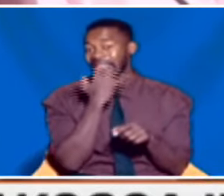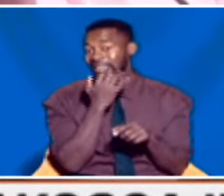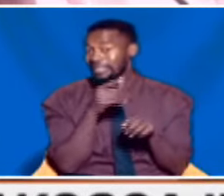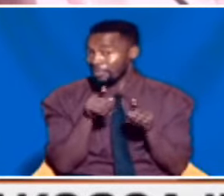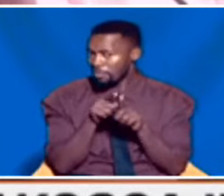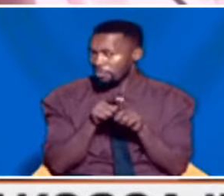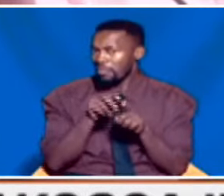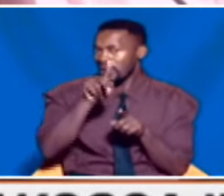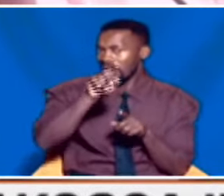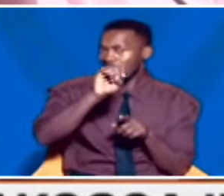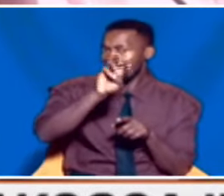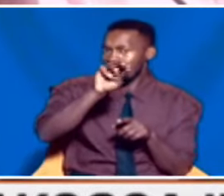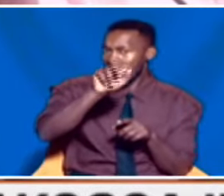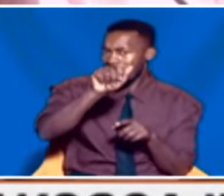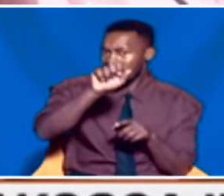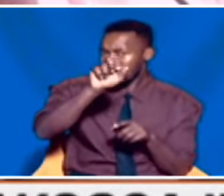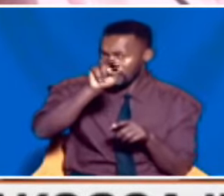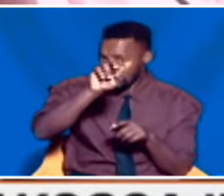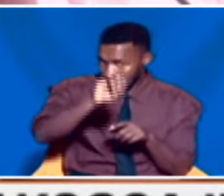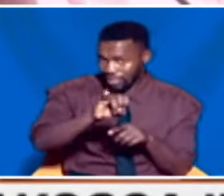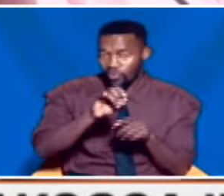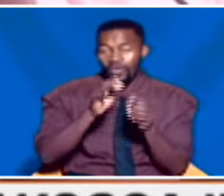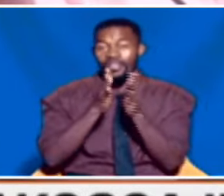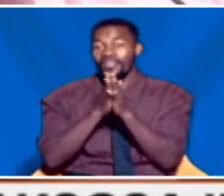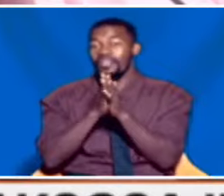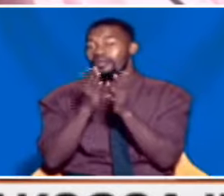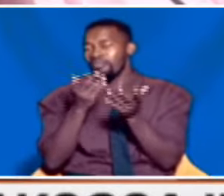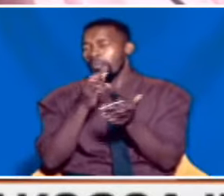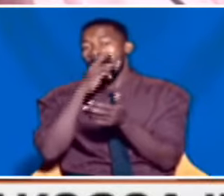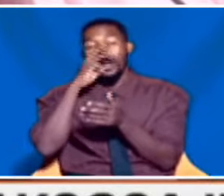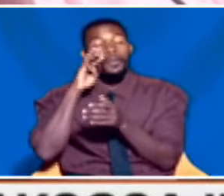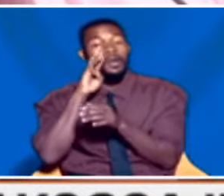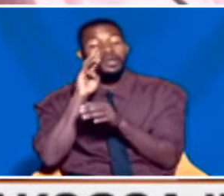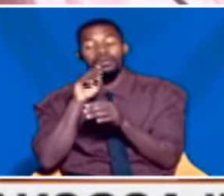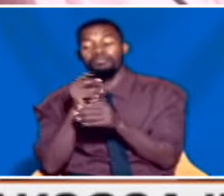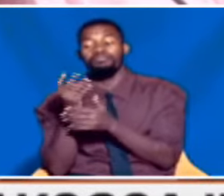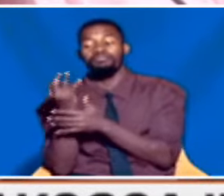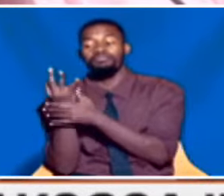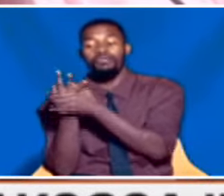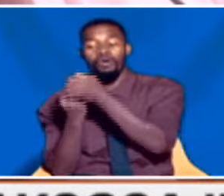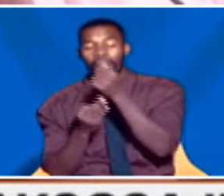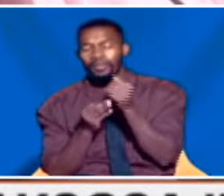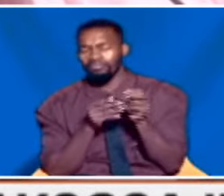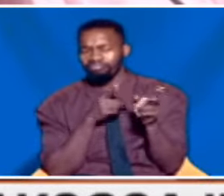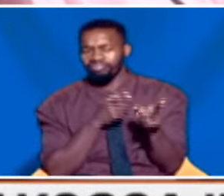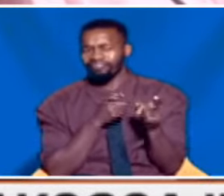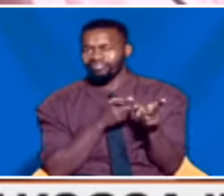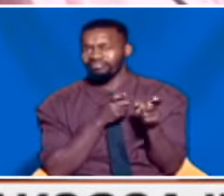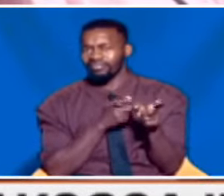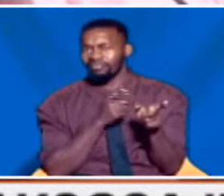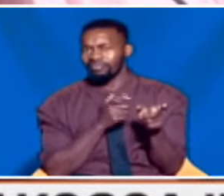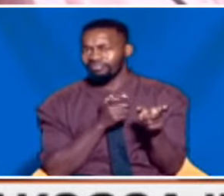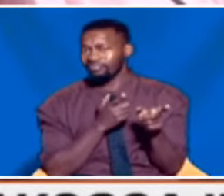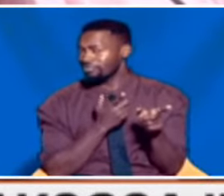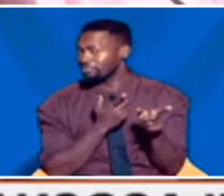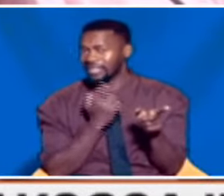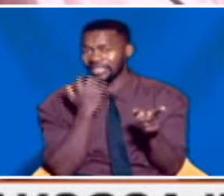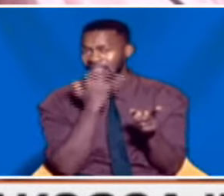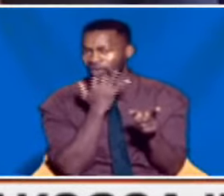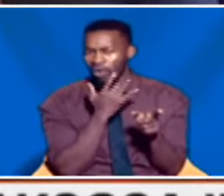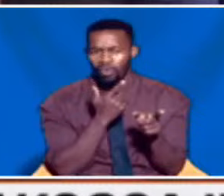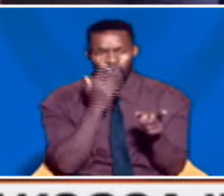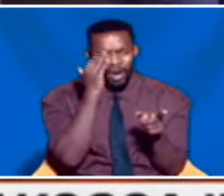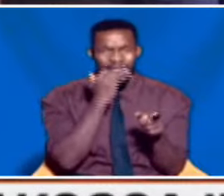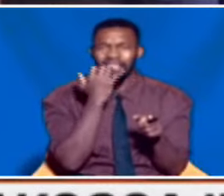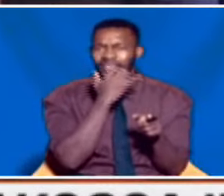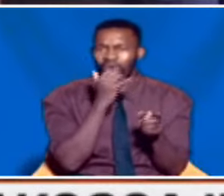Chungwa, na waziri mwandamizi Musalia Mudavadi. Viongozi hao wanamkashifu Gachagua kwa wanachodai kuwa ni kueneza siasa